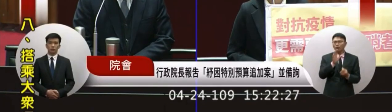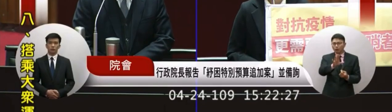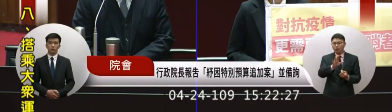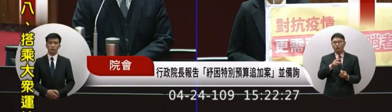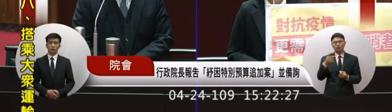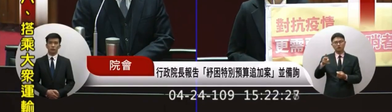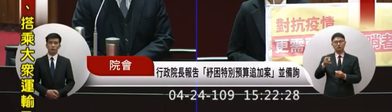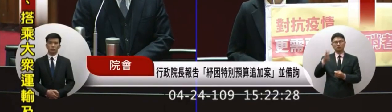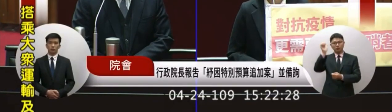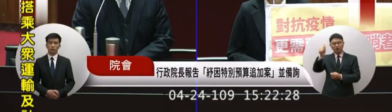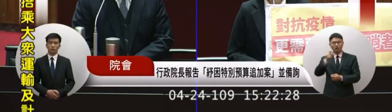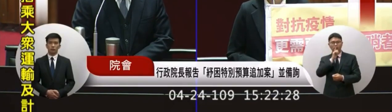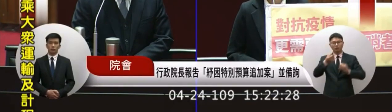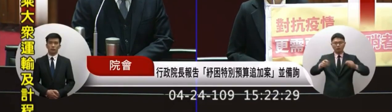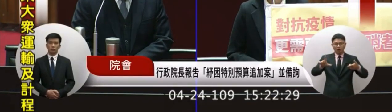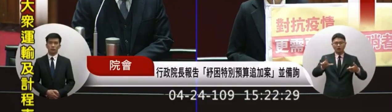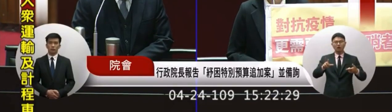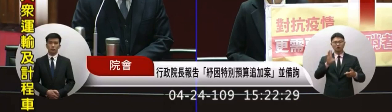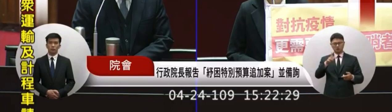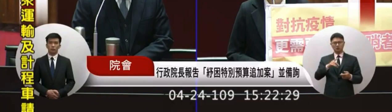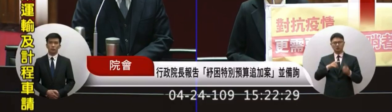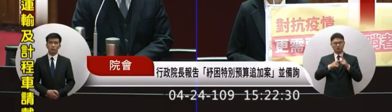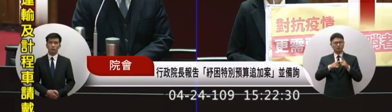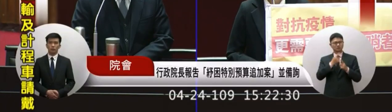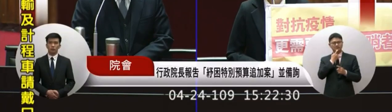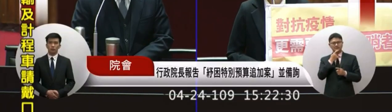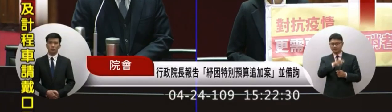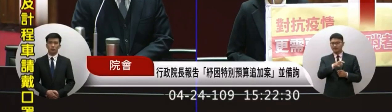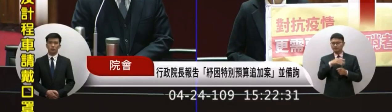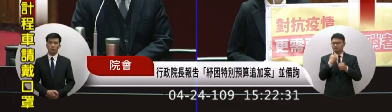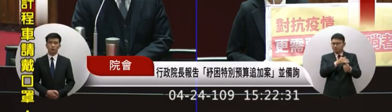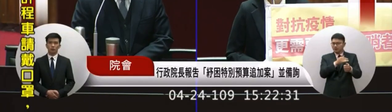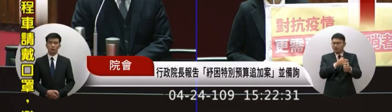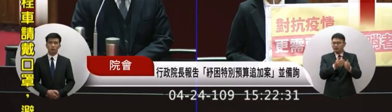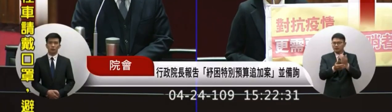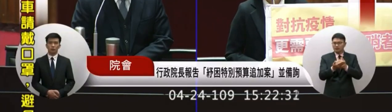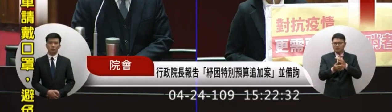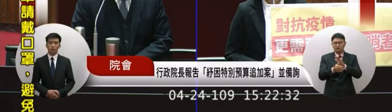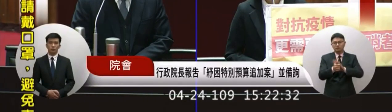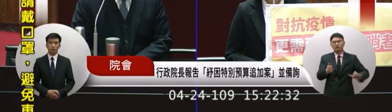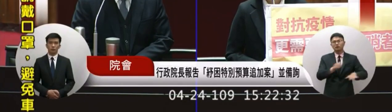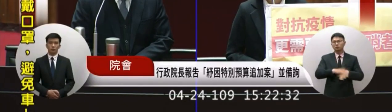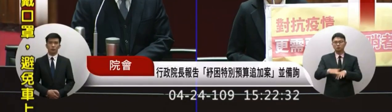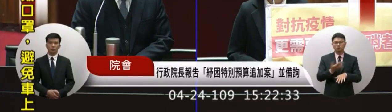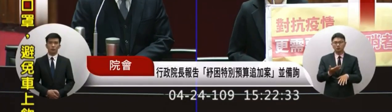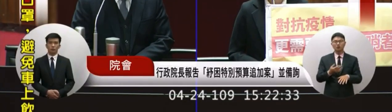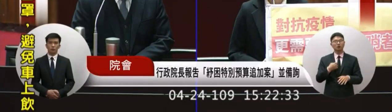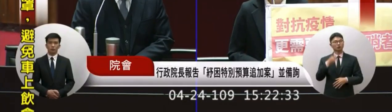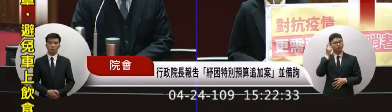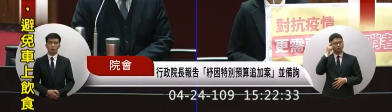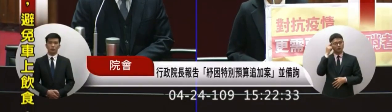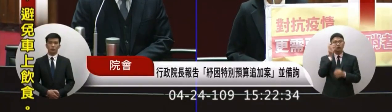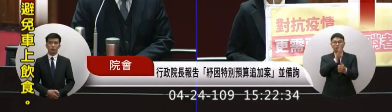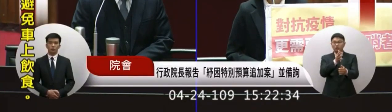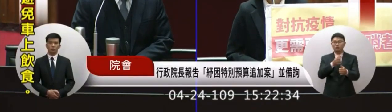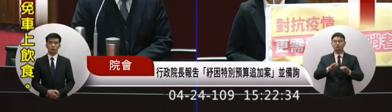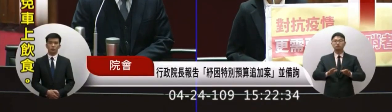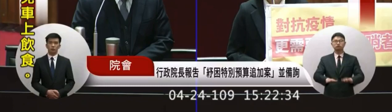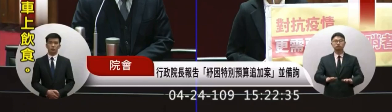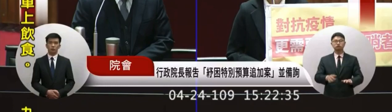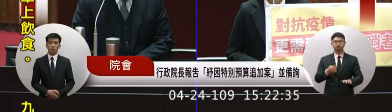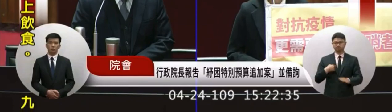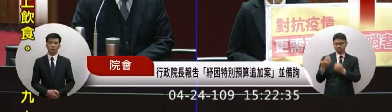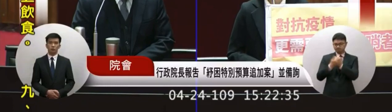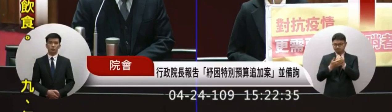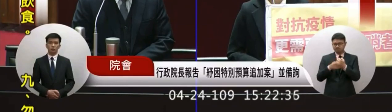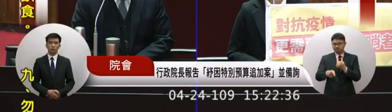的情况下，其实各界也都非常担心他会不会受到惩处或是受到这些波及。所以我们想请教说在这个部分，是不是我们应该要来认真